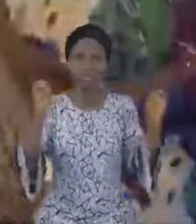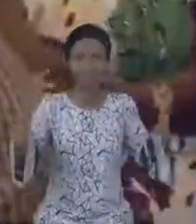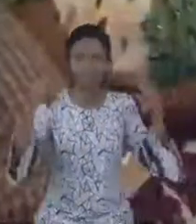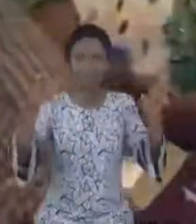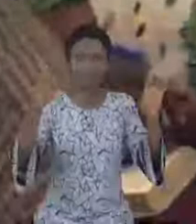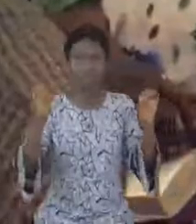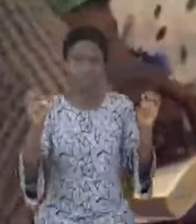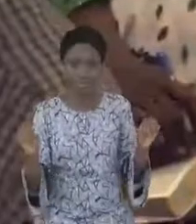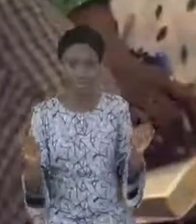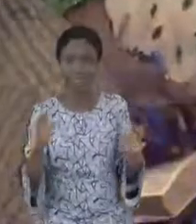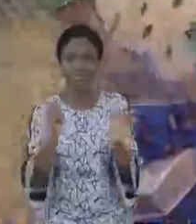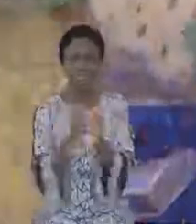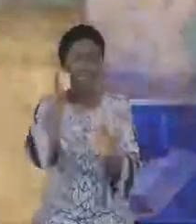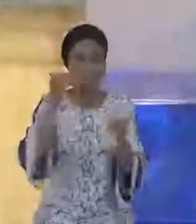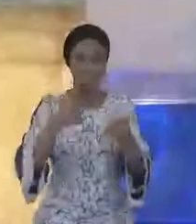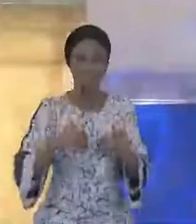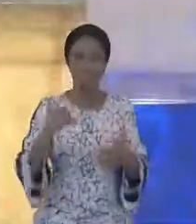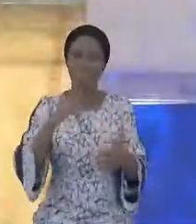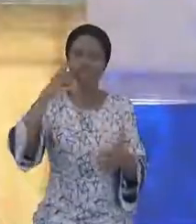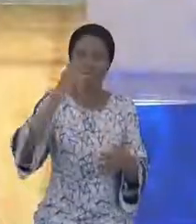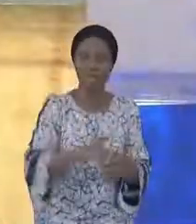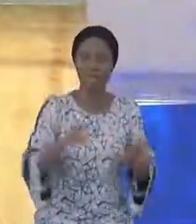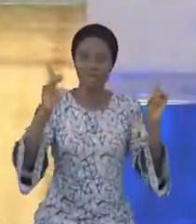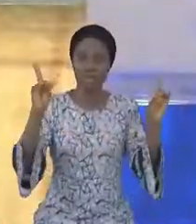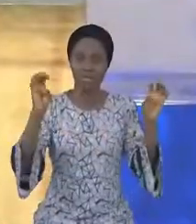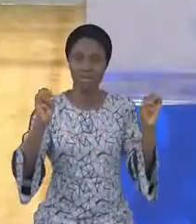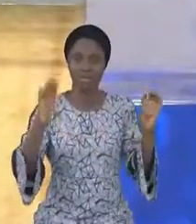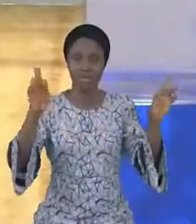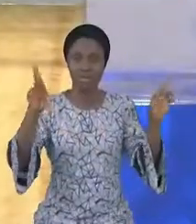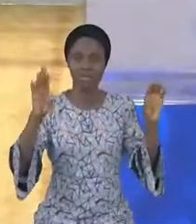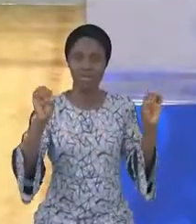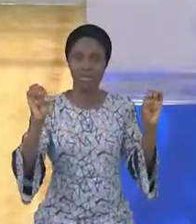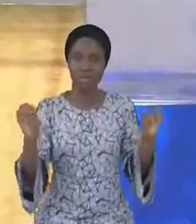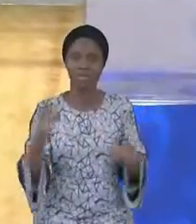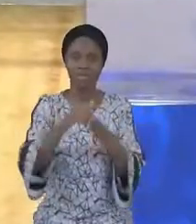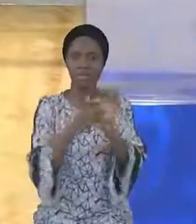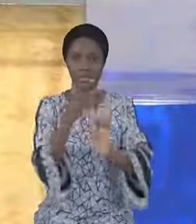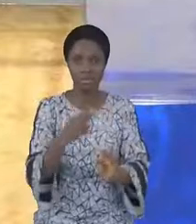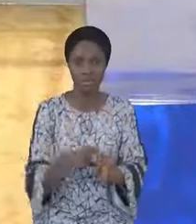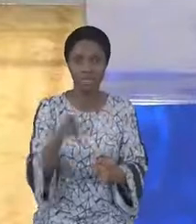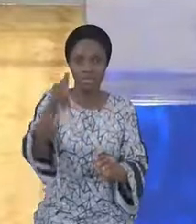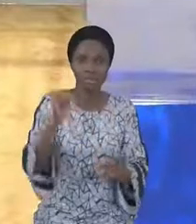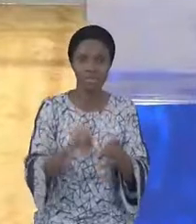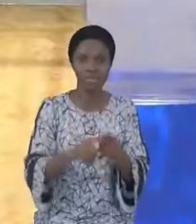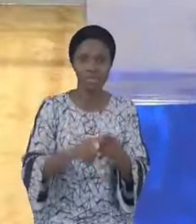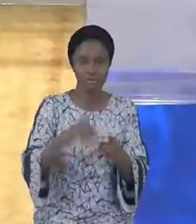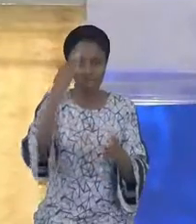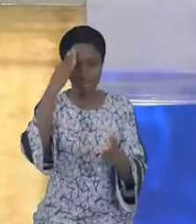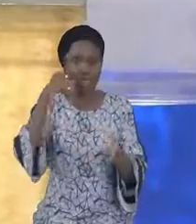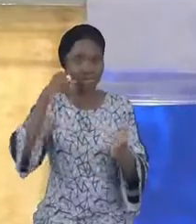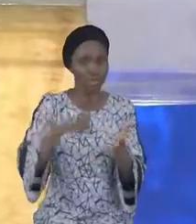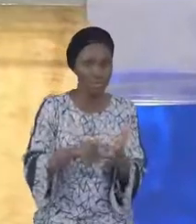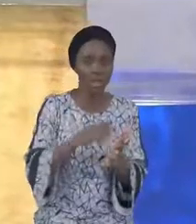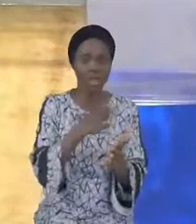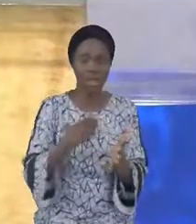qui aura le décret de Christ au nom de Jésus-Christ. Vous reconnaissez vous aspirez, vous demandez,